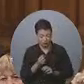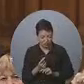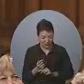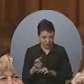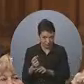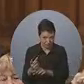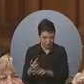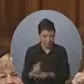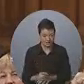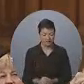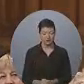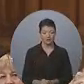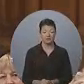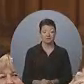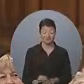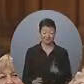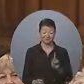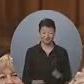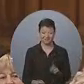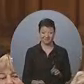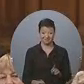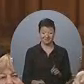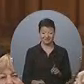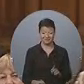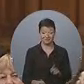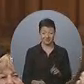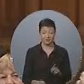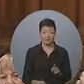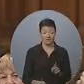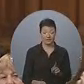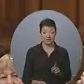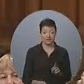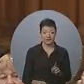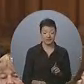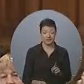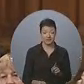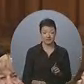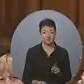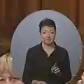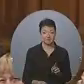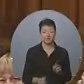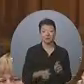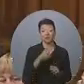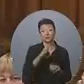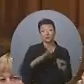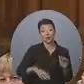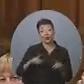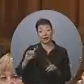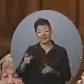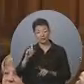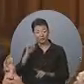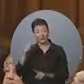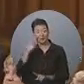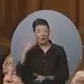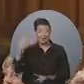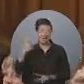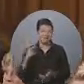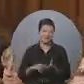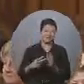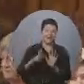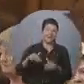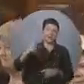'administration'administration. Je ne pense pas'on pas d'advice, ou à ce qu'il a de l'opposition, sur ce qu'il est de devenir un Canadiens. Sous-titrage-Canada